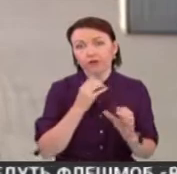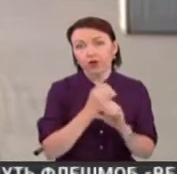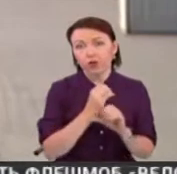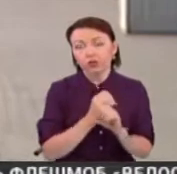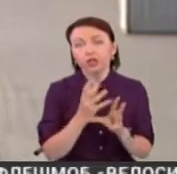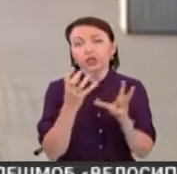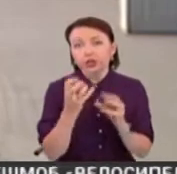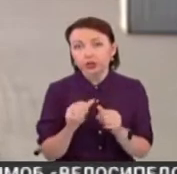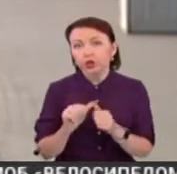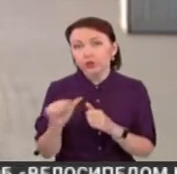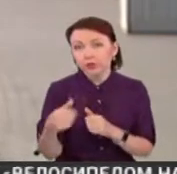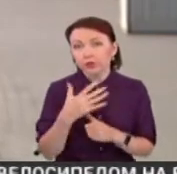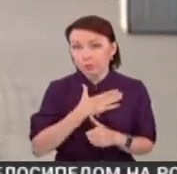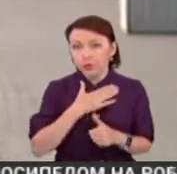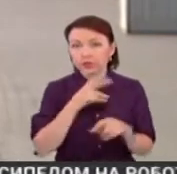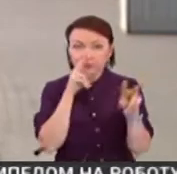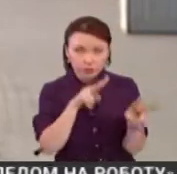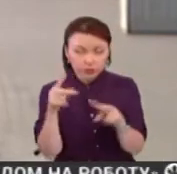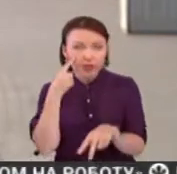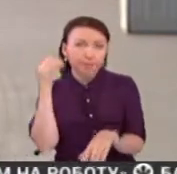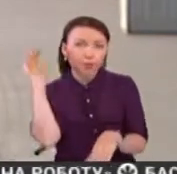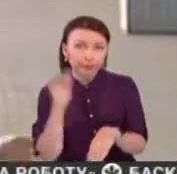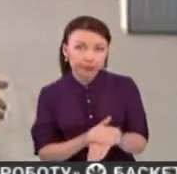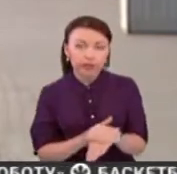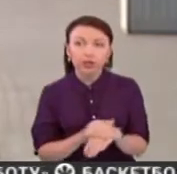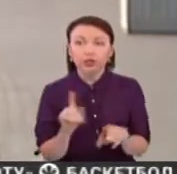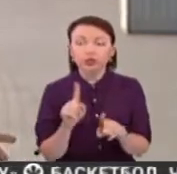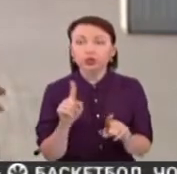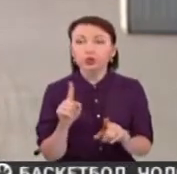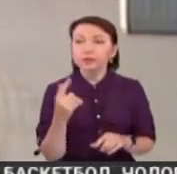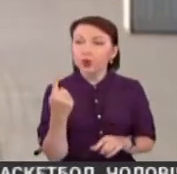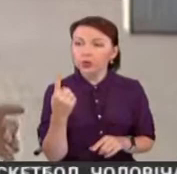ще окреме моє спостереження, яке я помітив, що ось з однієї